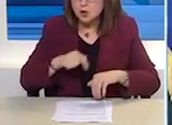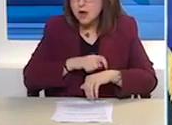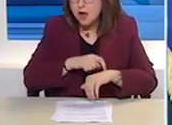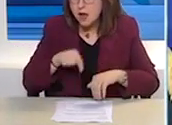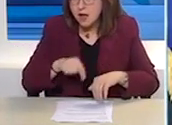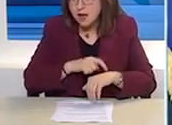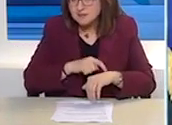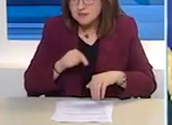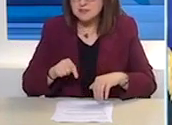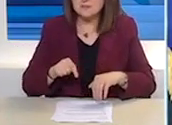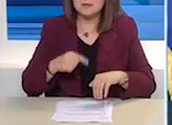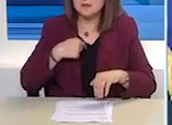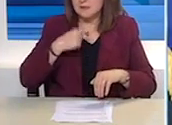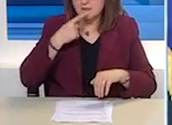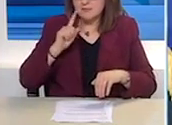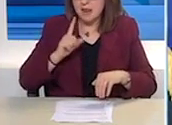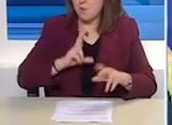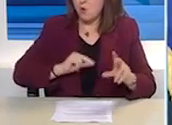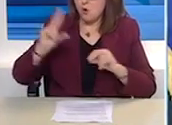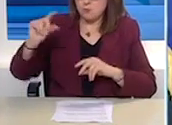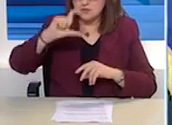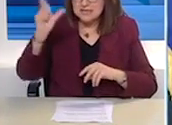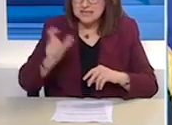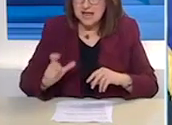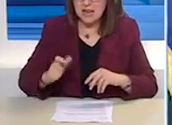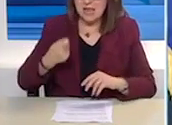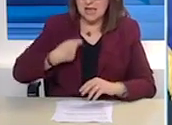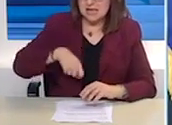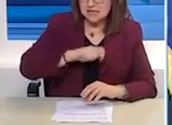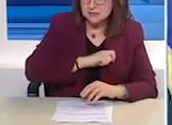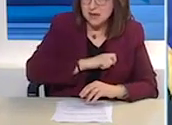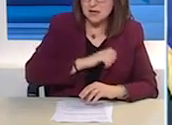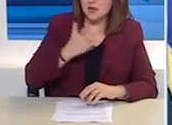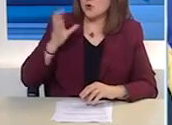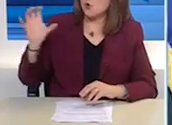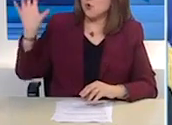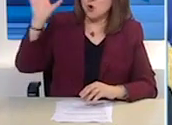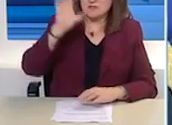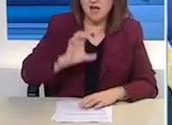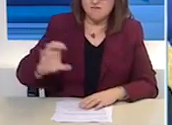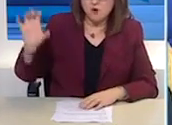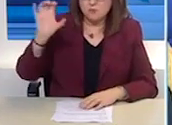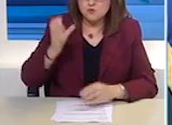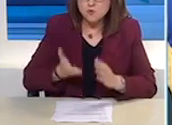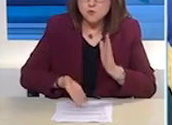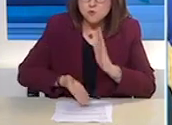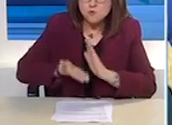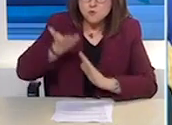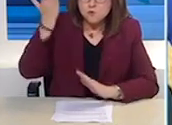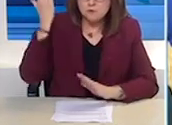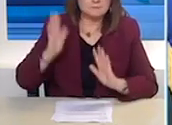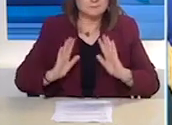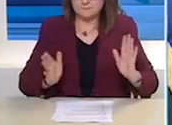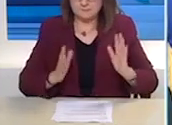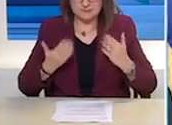μια αύξηση τύπου Ιταλίας ή Ισπανίας ή άλλων χωρών στην Ευρωπαϊκή Ένωση. Και θεωρώ ότι αυτή η